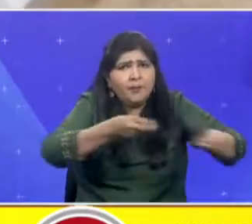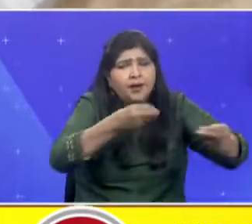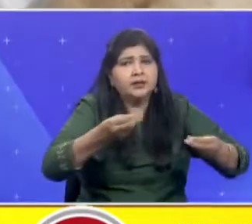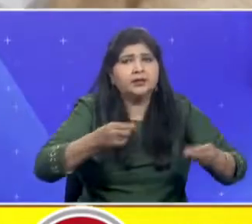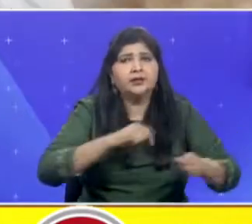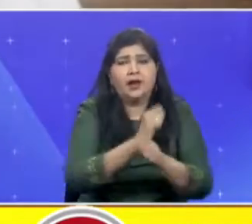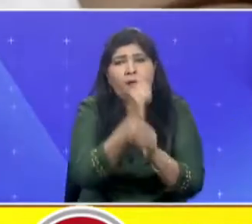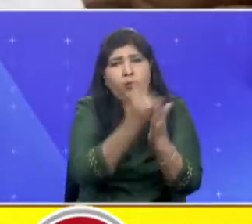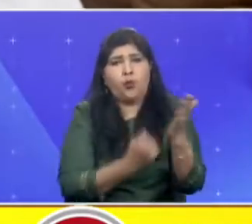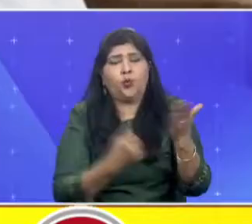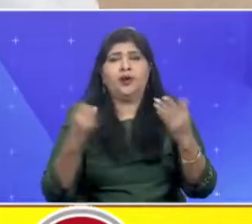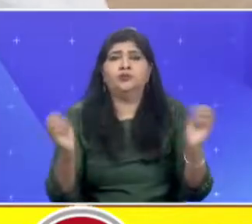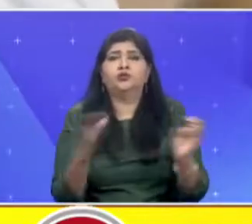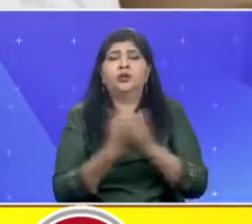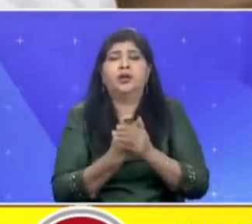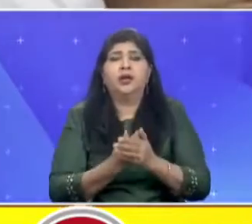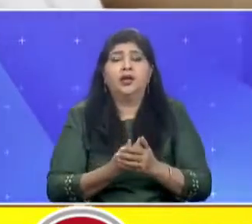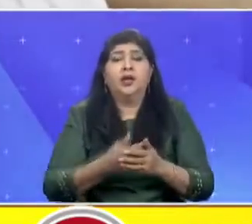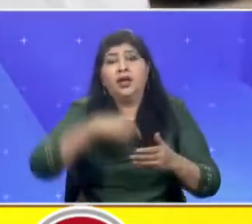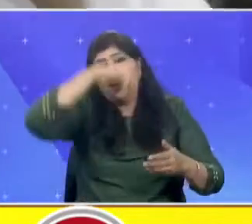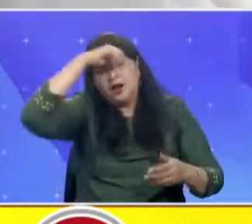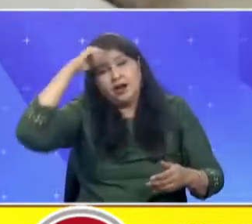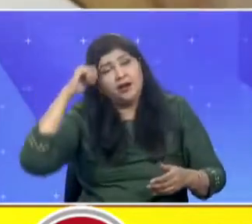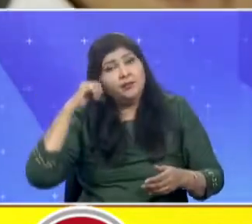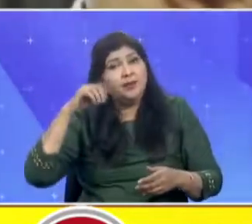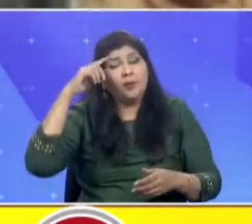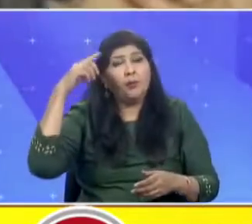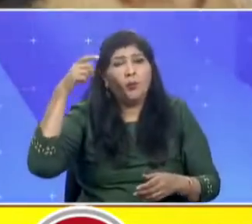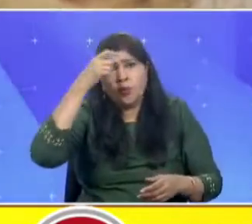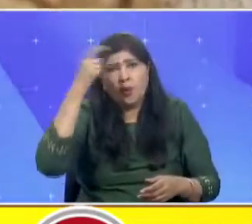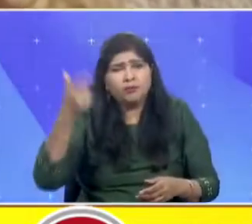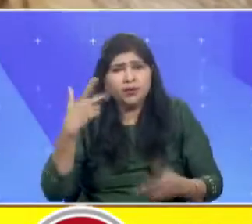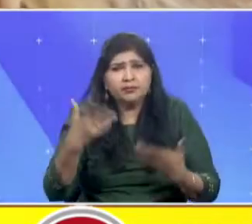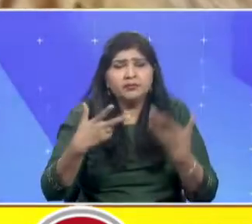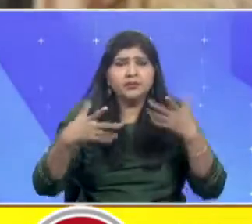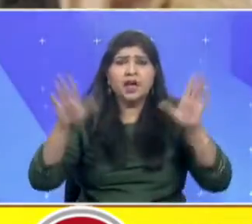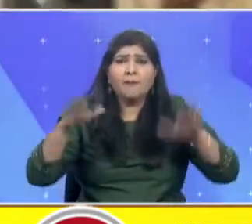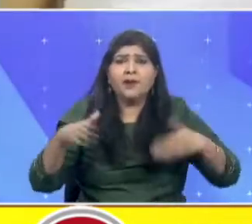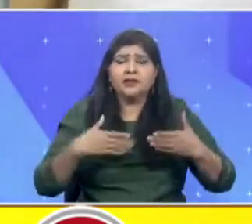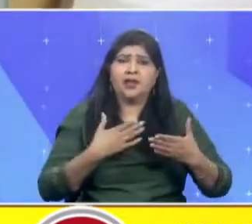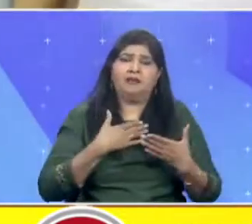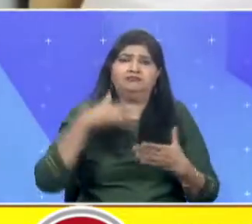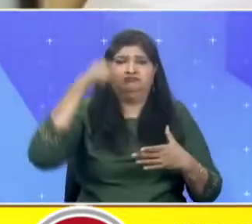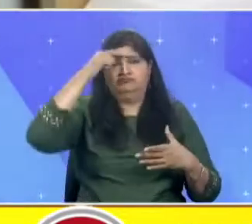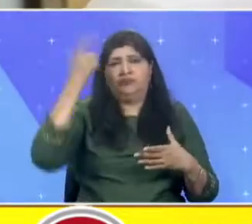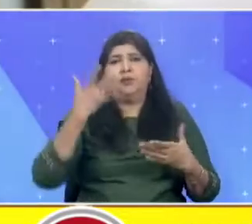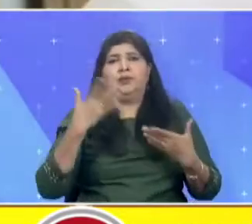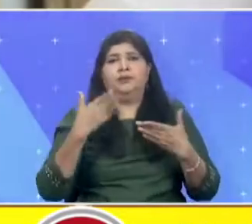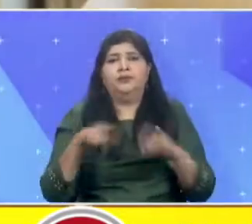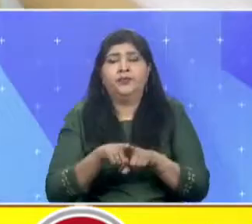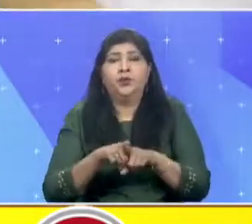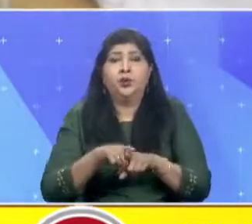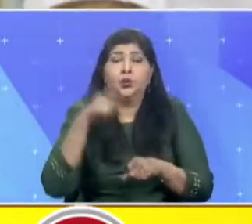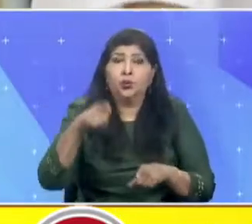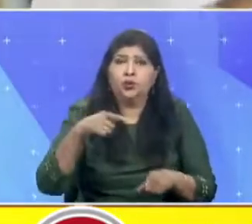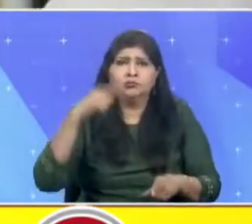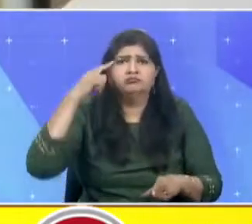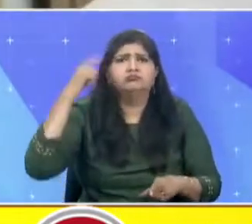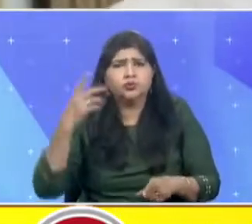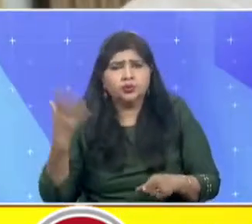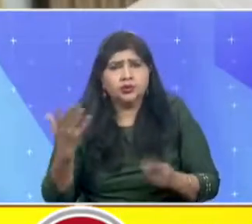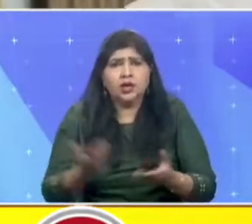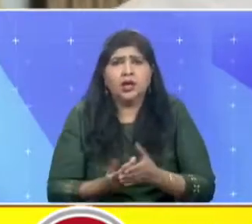में वो पशु पक्षियों की इस परेशानी को देखकर खुद भी परेशान हो उठते थे। फिर उन्होंने